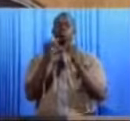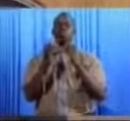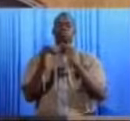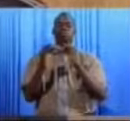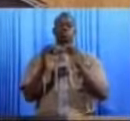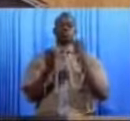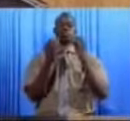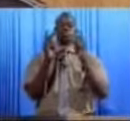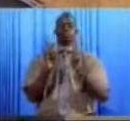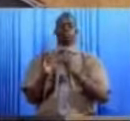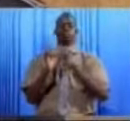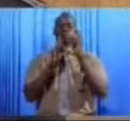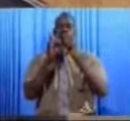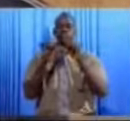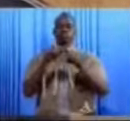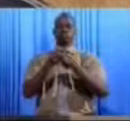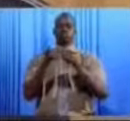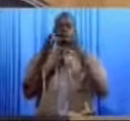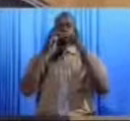langage